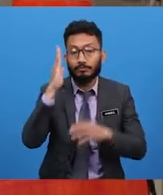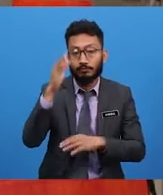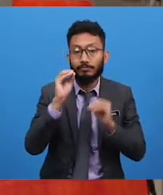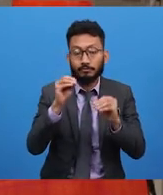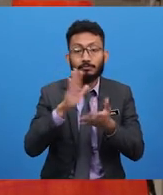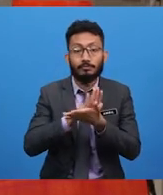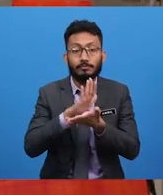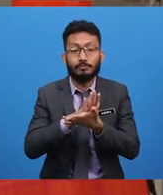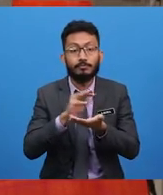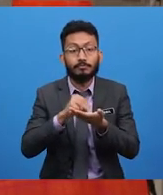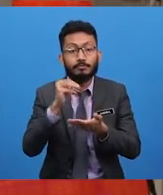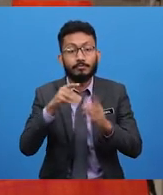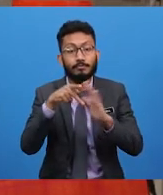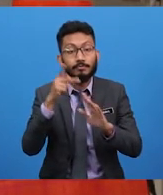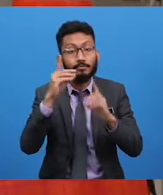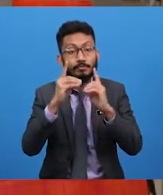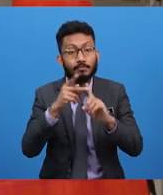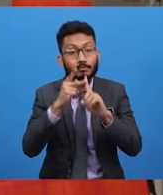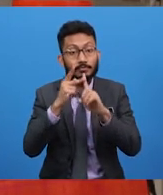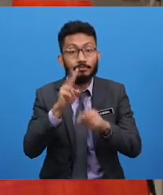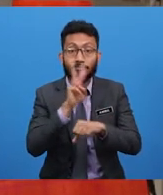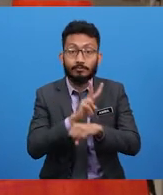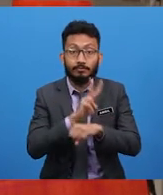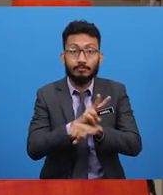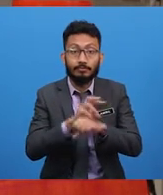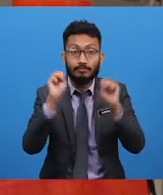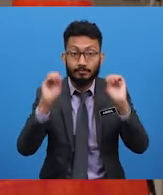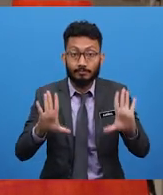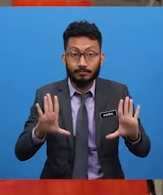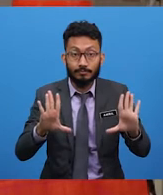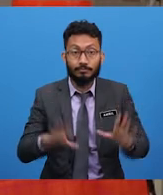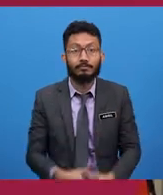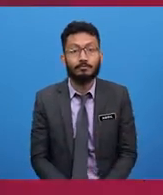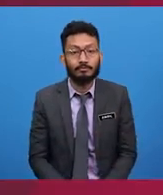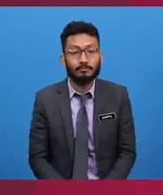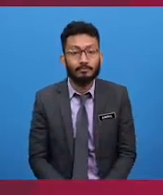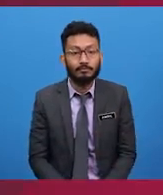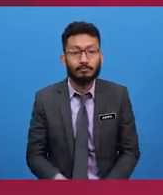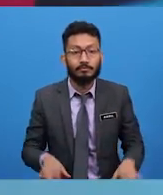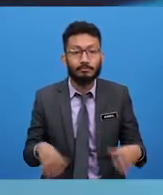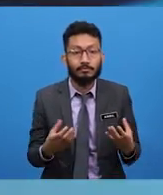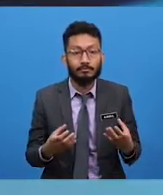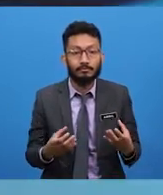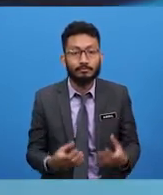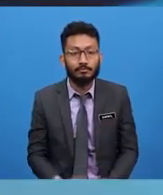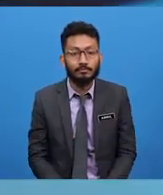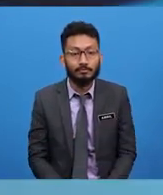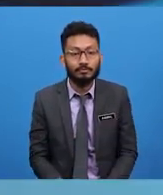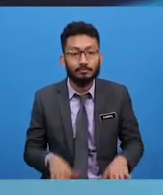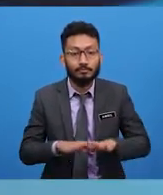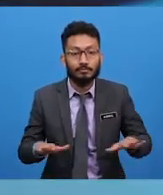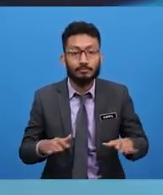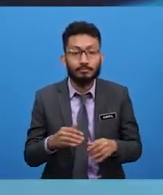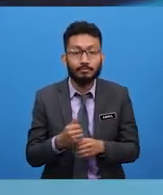Khas Vocational Shah Alam. Okey, pada kali ini kita akan belajar cara membuat kain alas meja dengan menggunakan